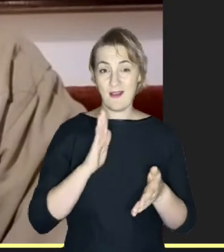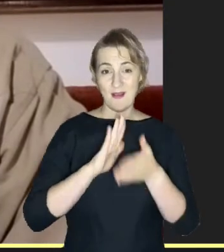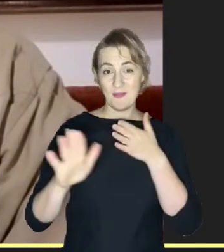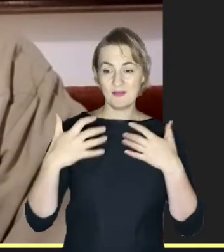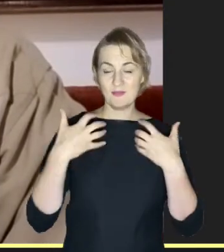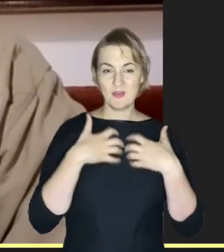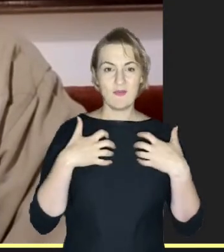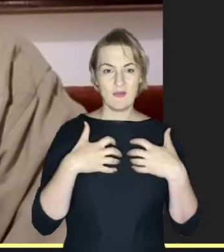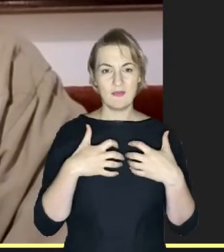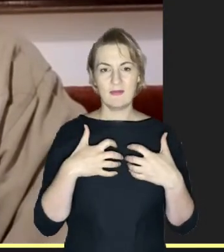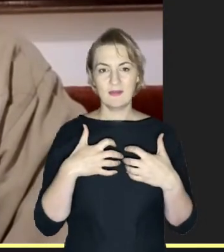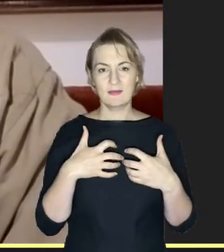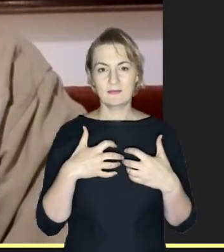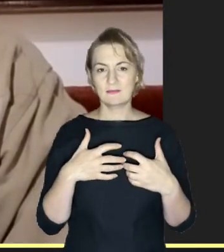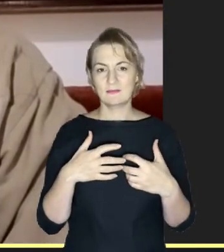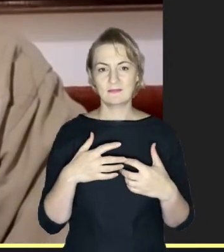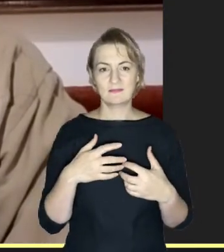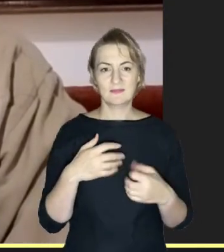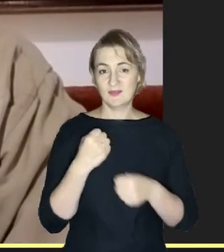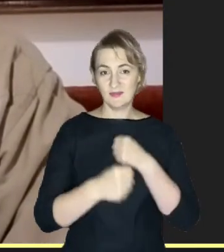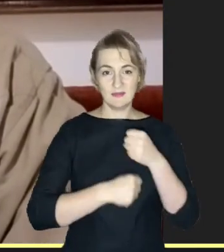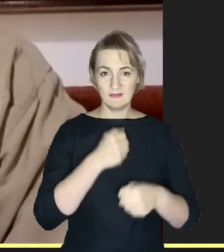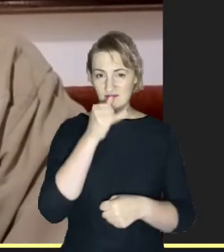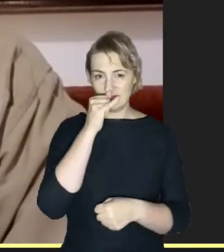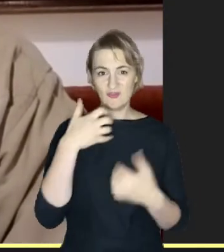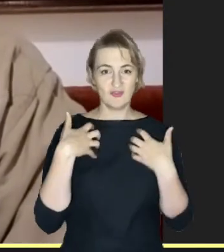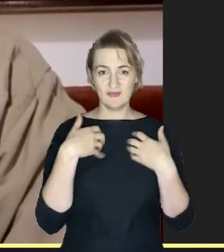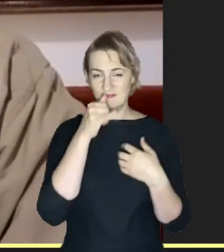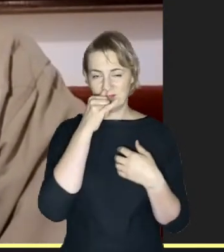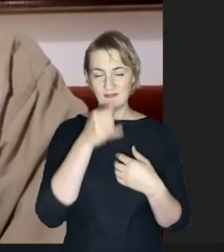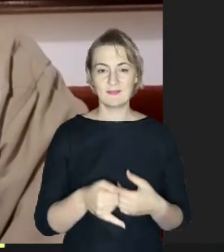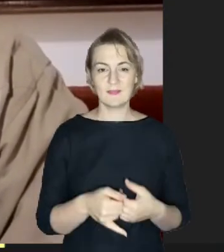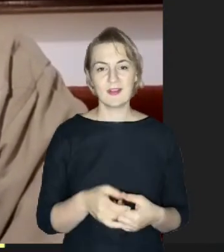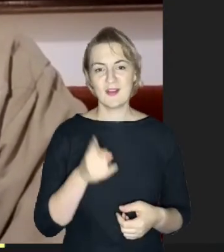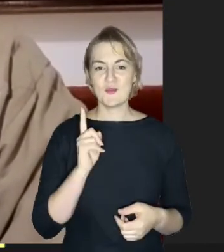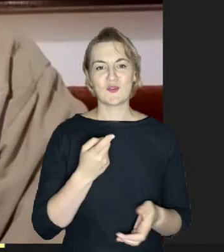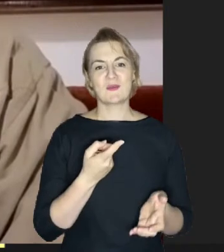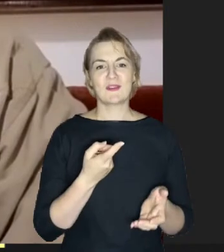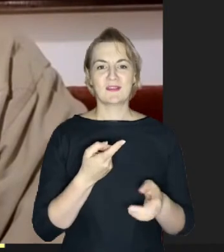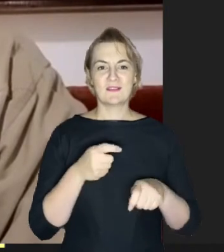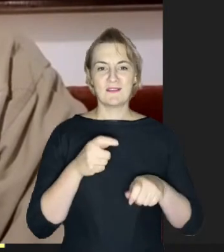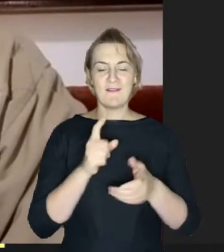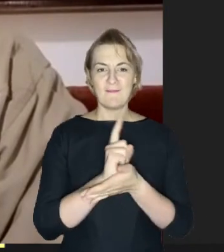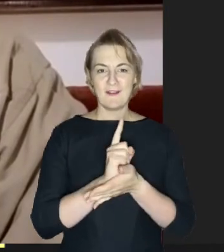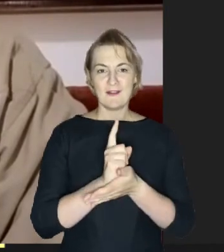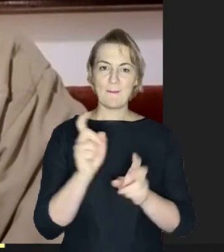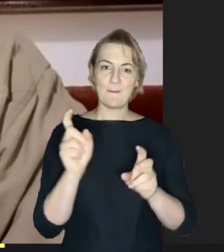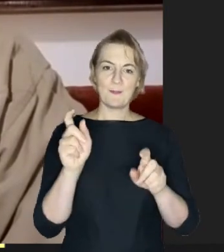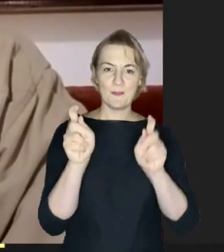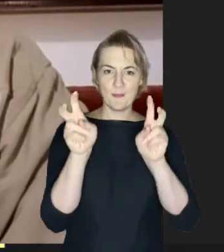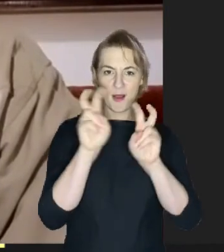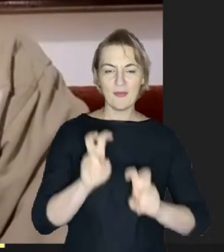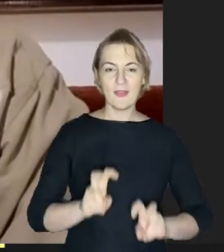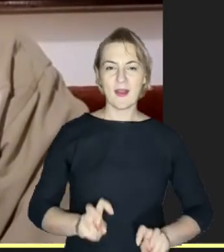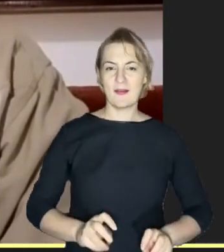się do tego przekonujemy, musimy mieć badania na to, papiery jakieś. To jest dla mnie dowód